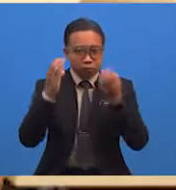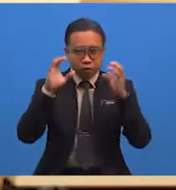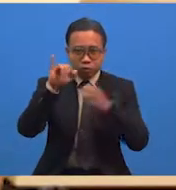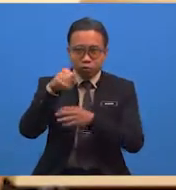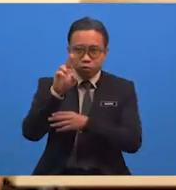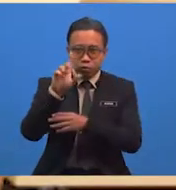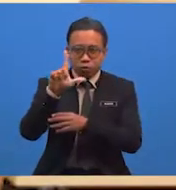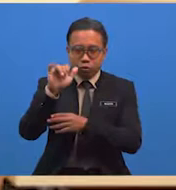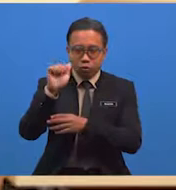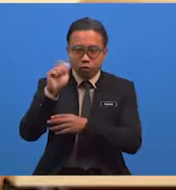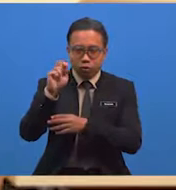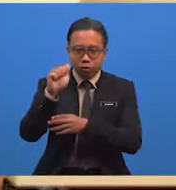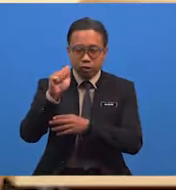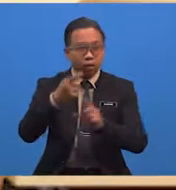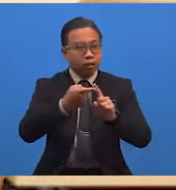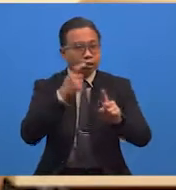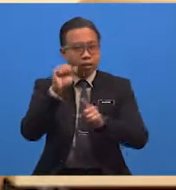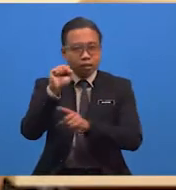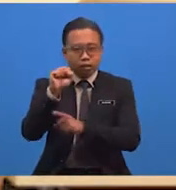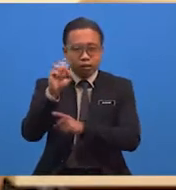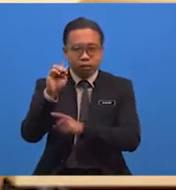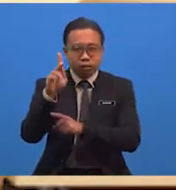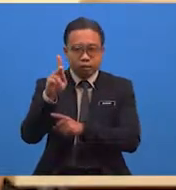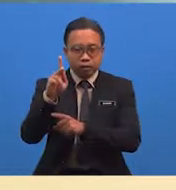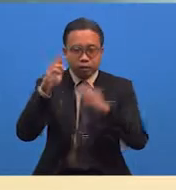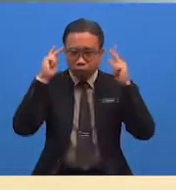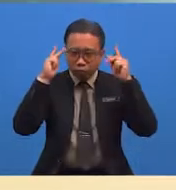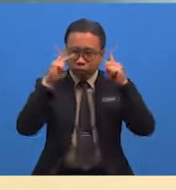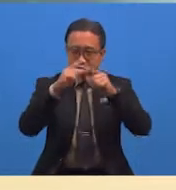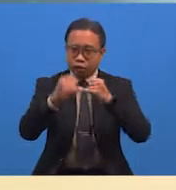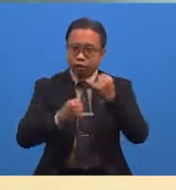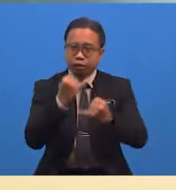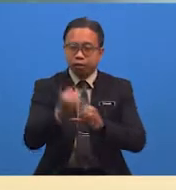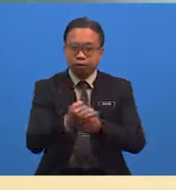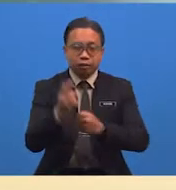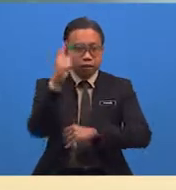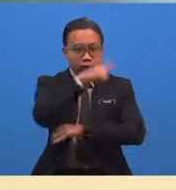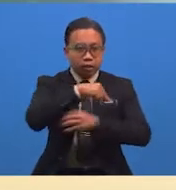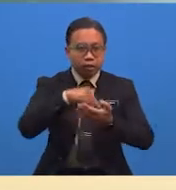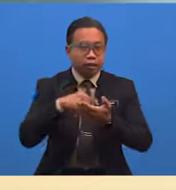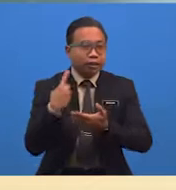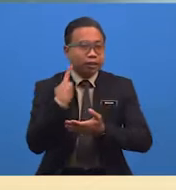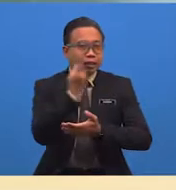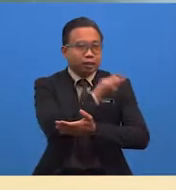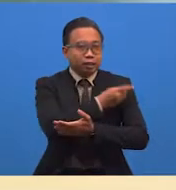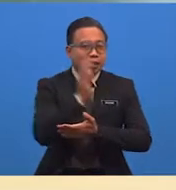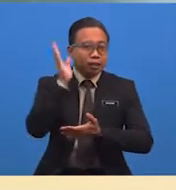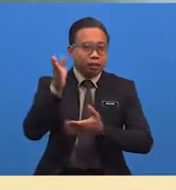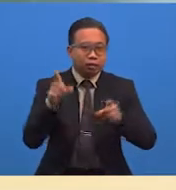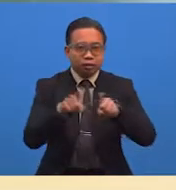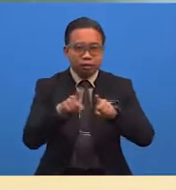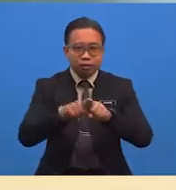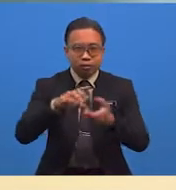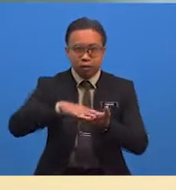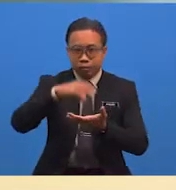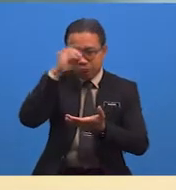Juliana dari SMK Agama Putrajaya. Hari ini kita akan sama-sama pelajari